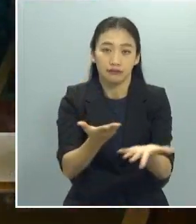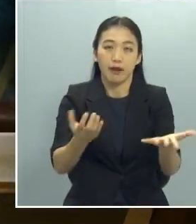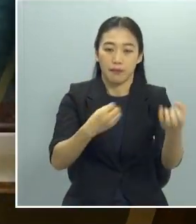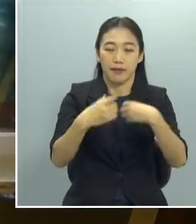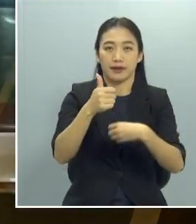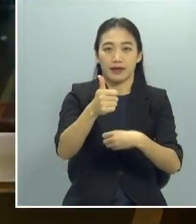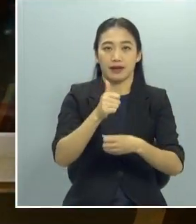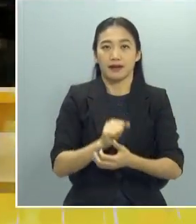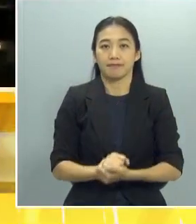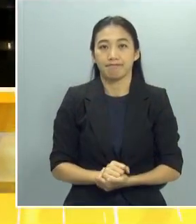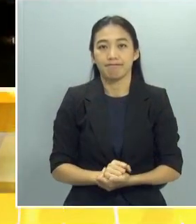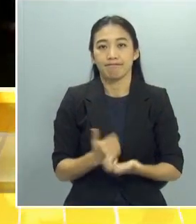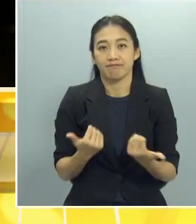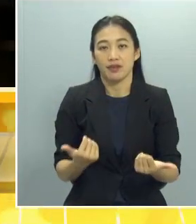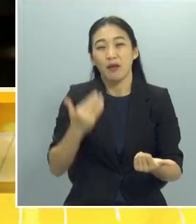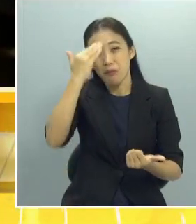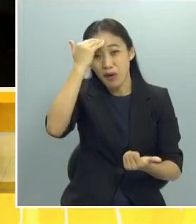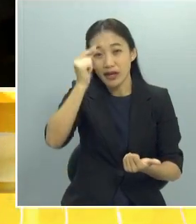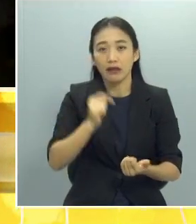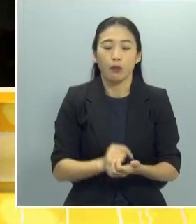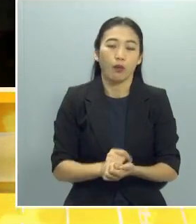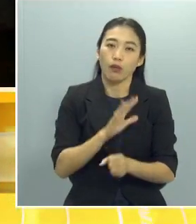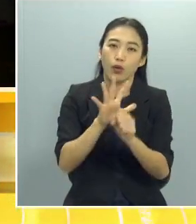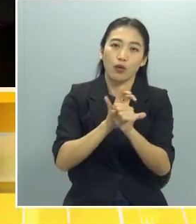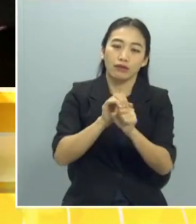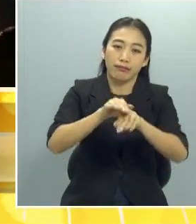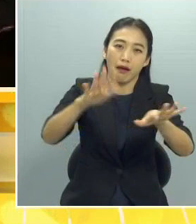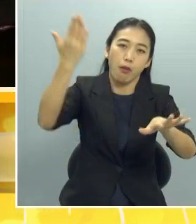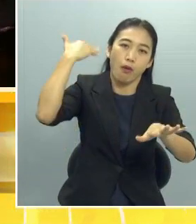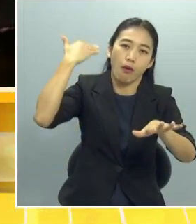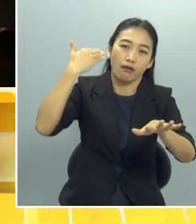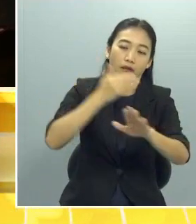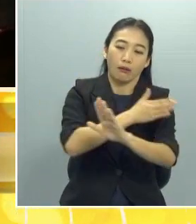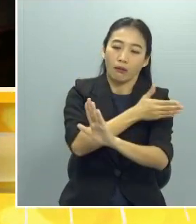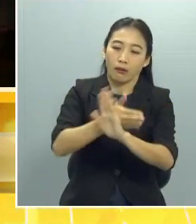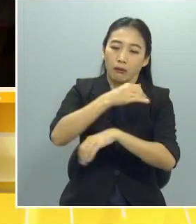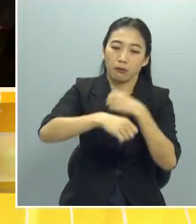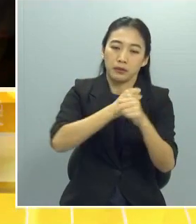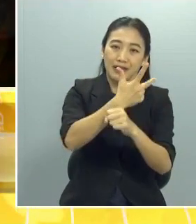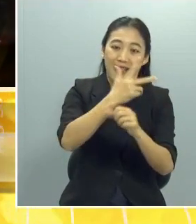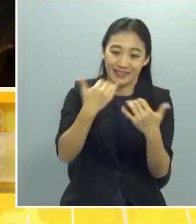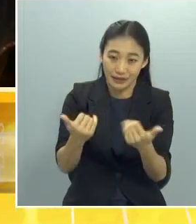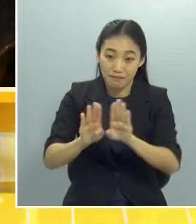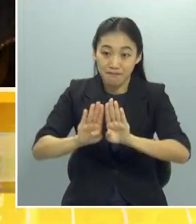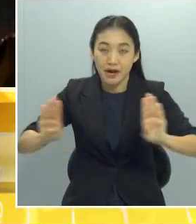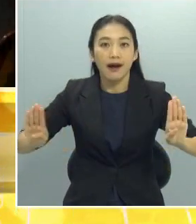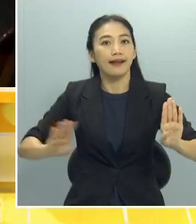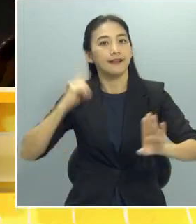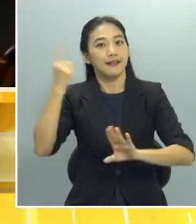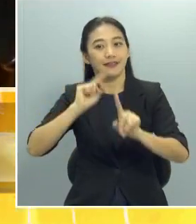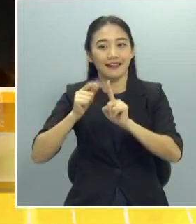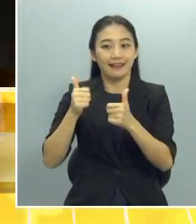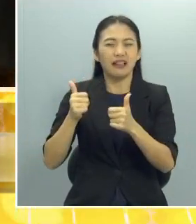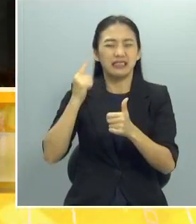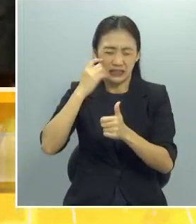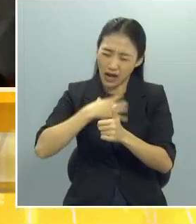ว่าติดเนี่ยอยู่กับโควิดกันมาเกือบ 3ปีพอเปิดมาก็อยากจะให้เปิดให้เต็มที่โดยเฉพาะท่านจะดึงนักท่องเที่ยว